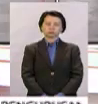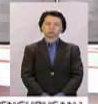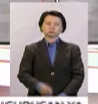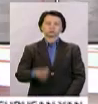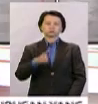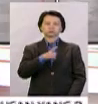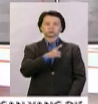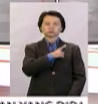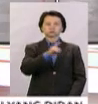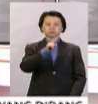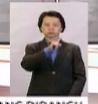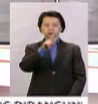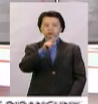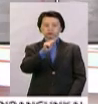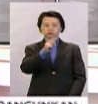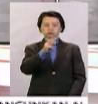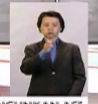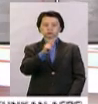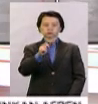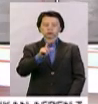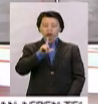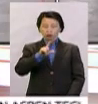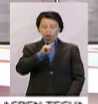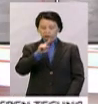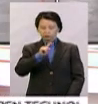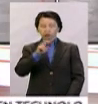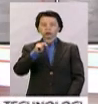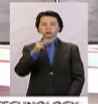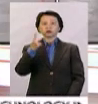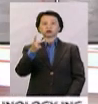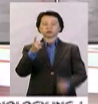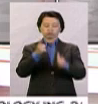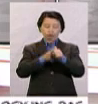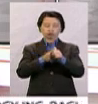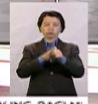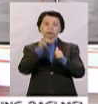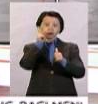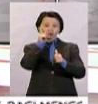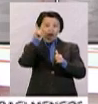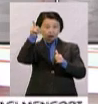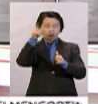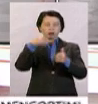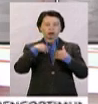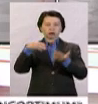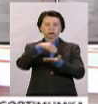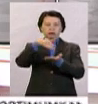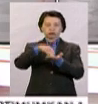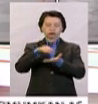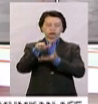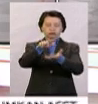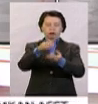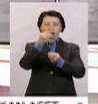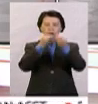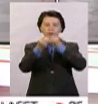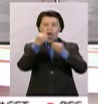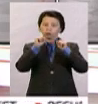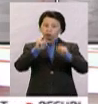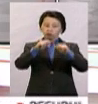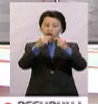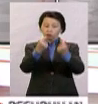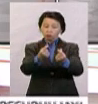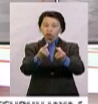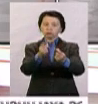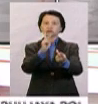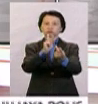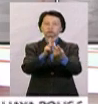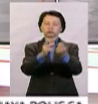Lembaga Zakat Negeri Kedah LZNK menjadi agensi zakat pertama di negara ini yang mewujudkan pusat bekalan makanan bagi membolehkan golongan asnaf